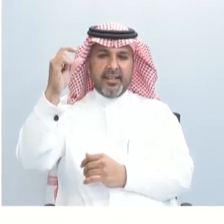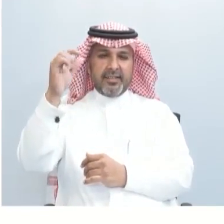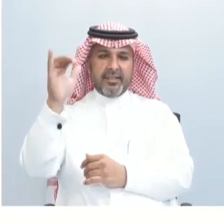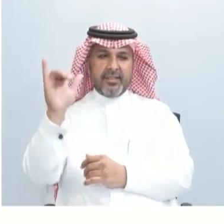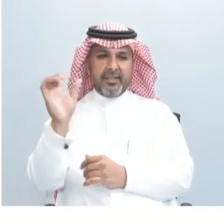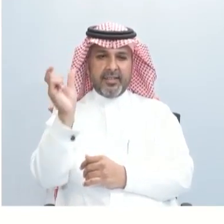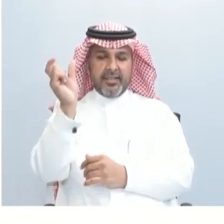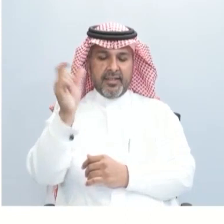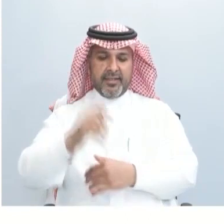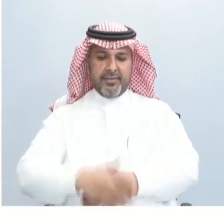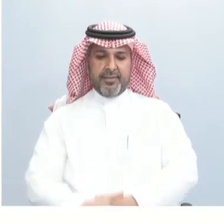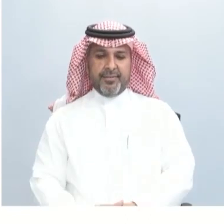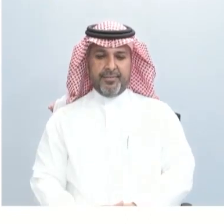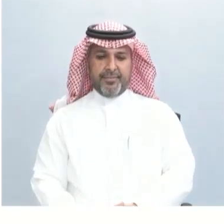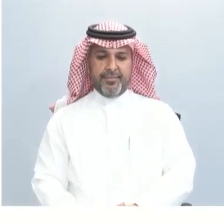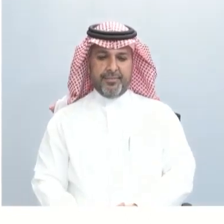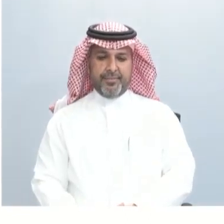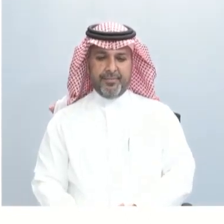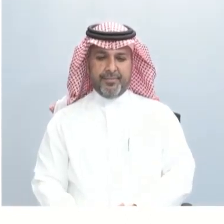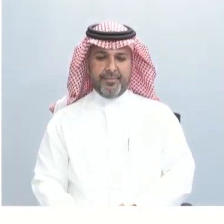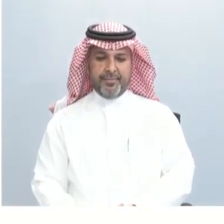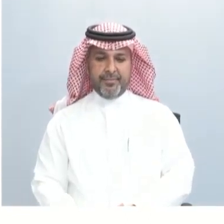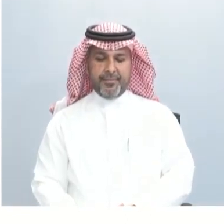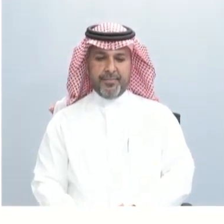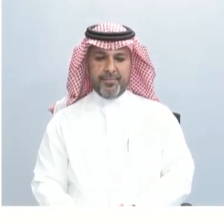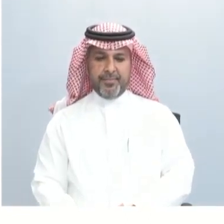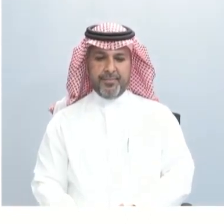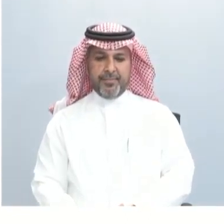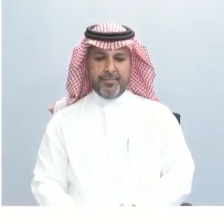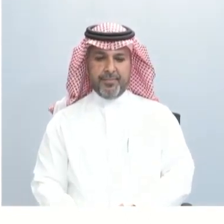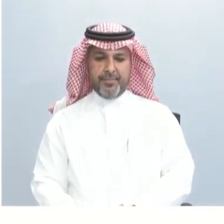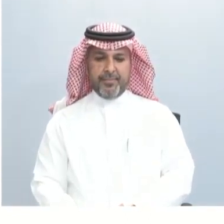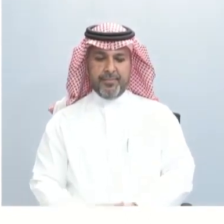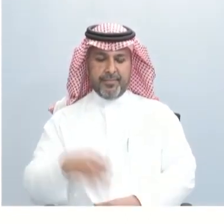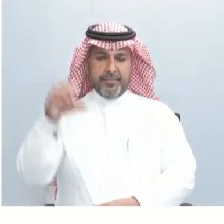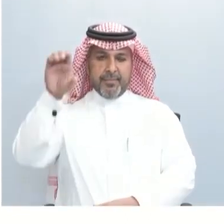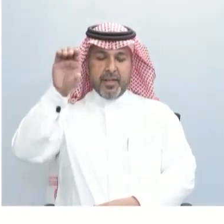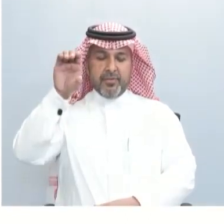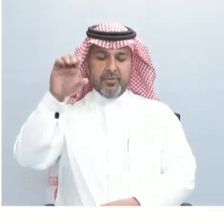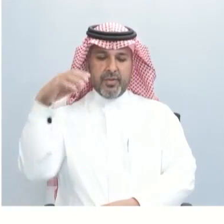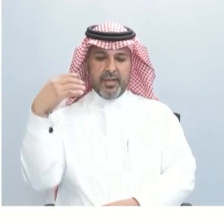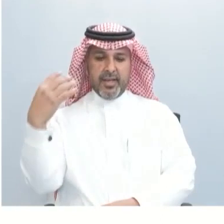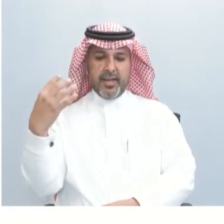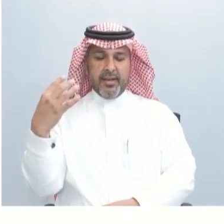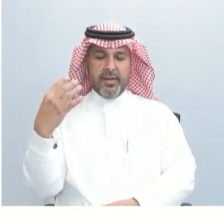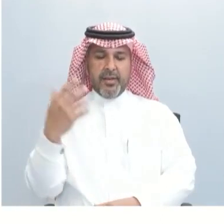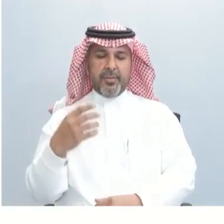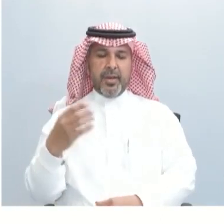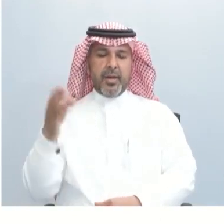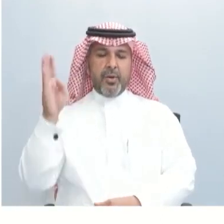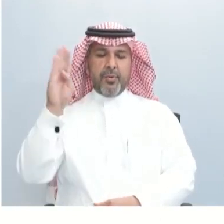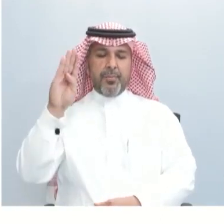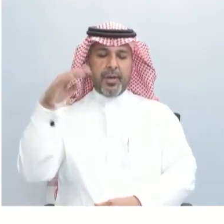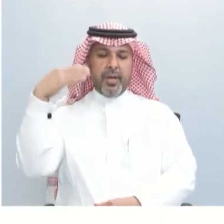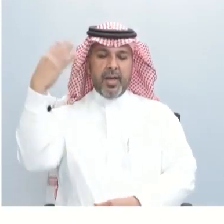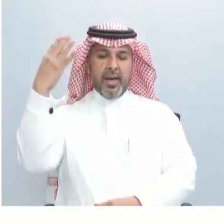الخامس قلنا بيكون هنا عندنا اربعه يكون هنا عندنا اربعه الاس اللي على البي هو الاربعه